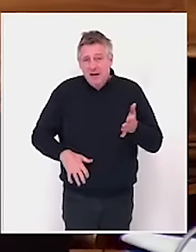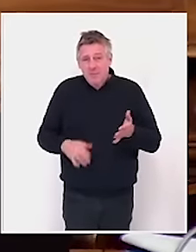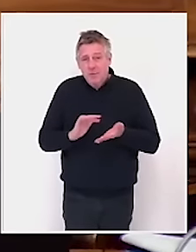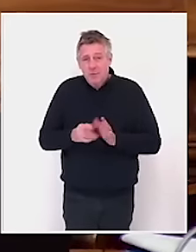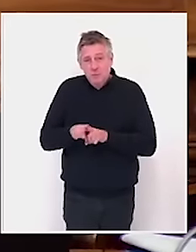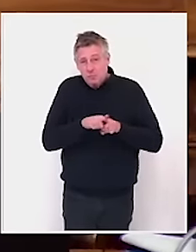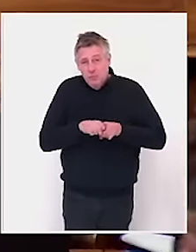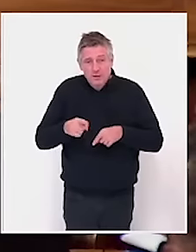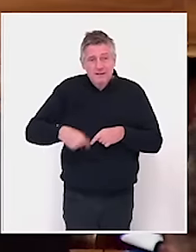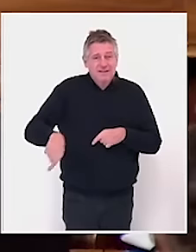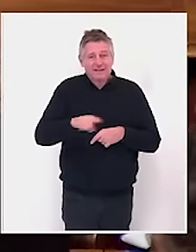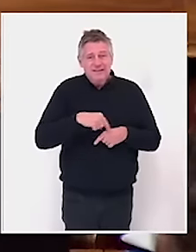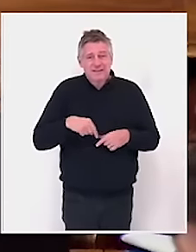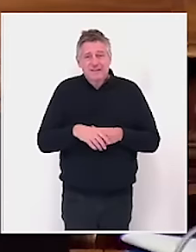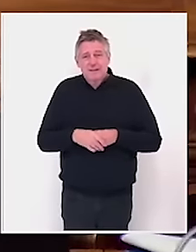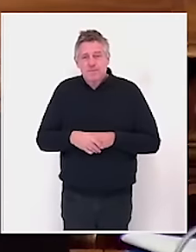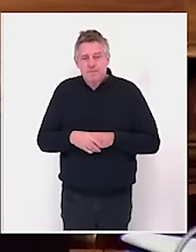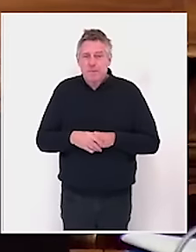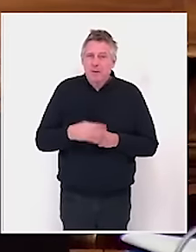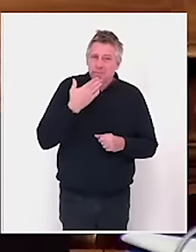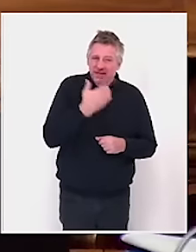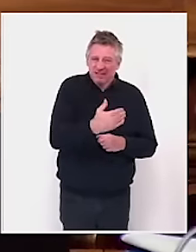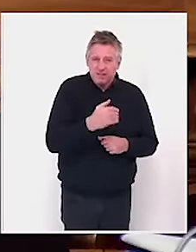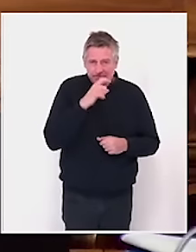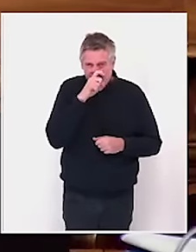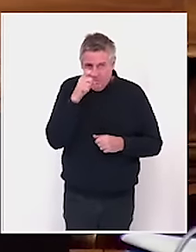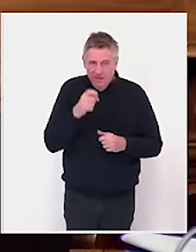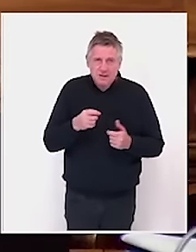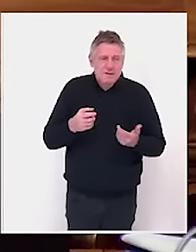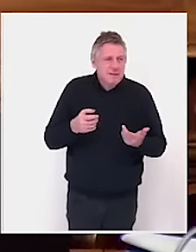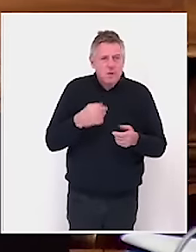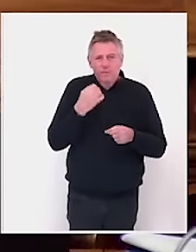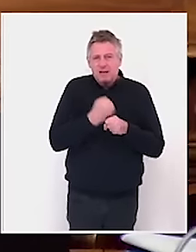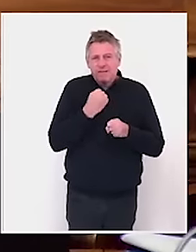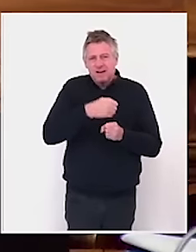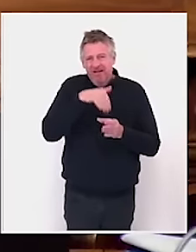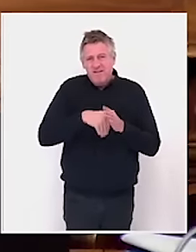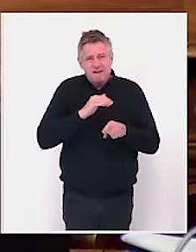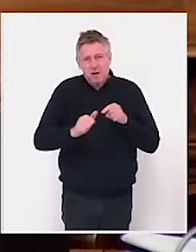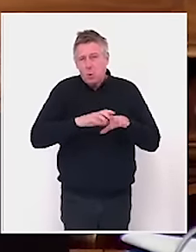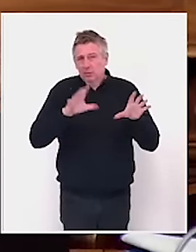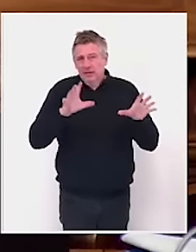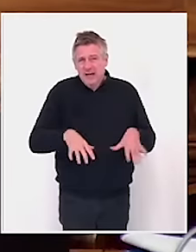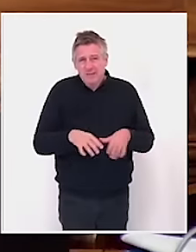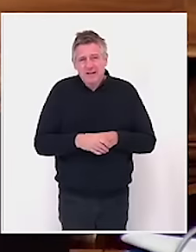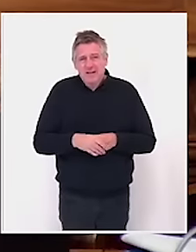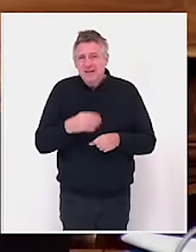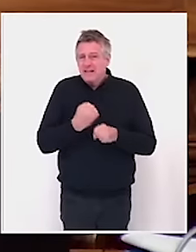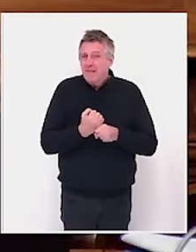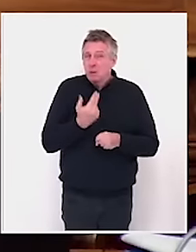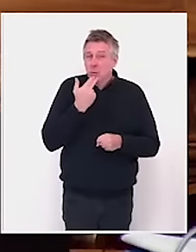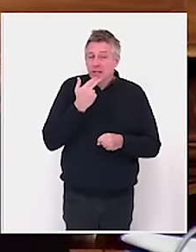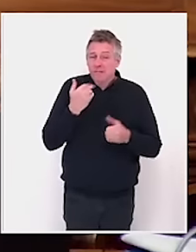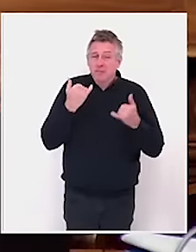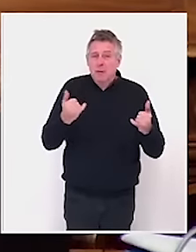monde. Peut-être pas dire merci, parce que je ne sais pas le sens que ça a. Il y a un travail qui est fait, qui est considérable. C'est un travail qui est très utile, parce que c'est beaucoup